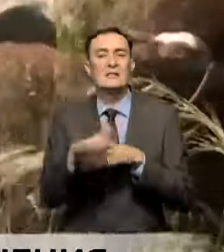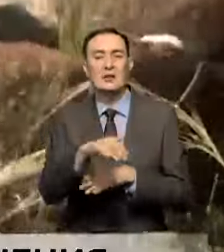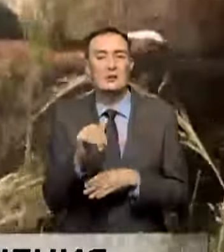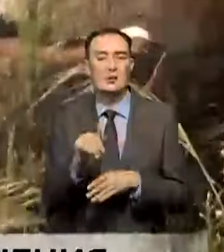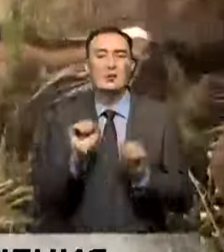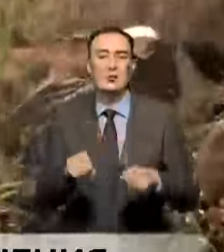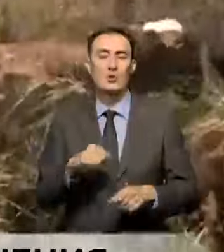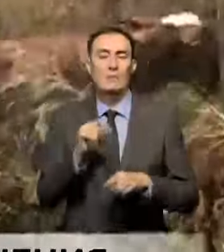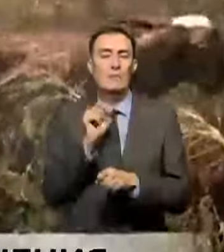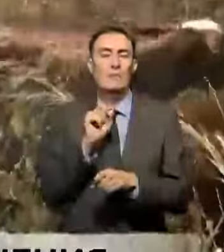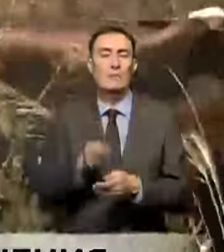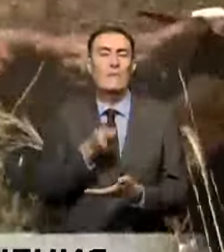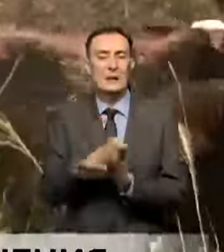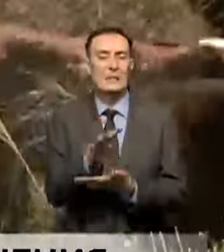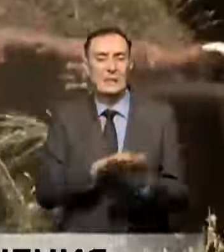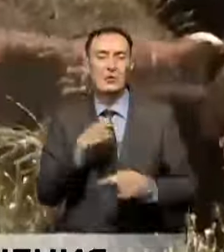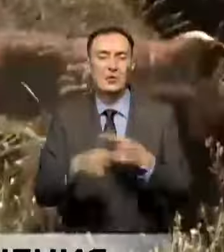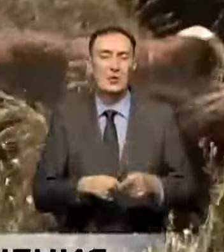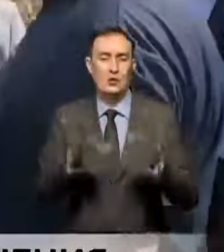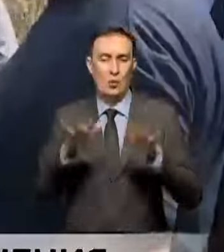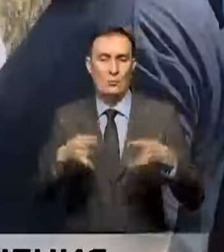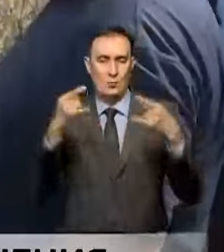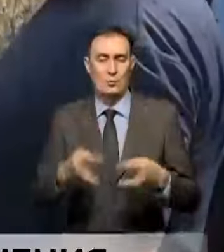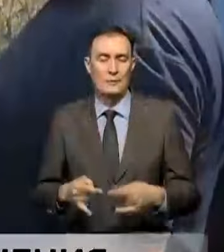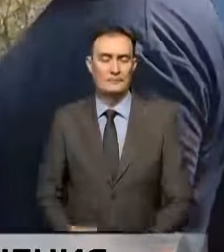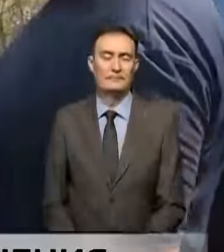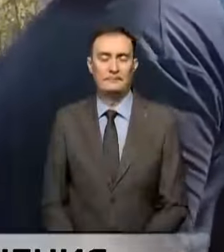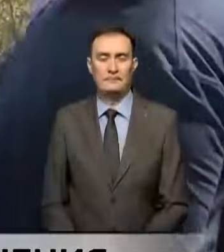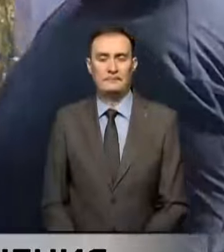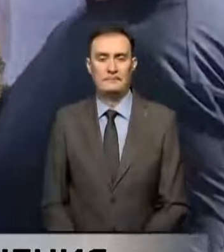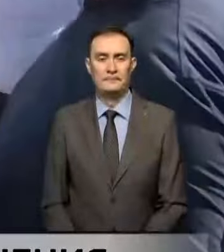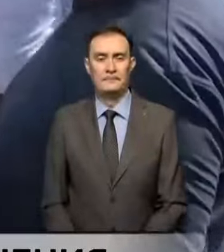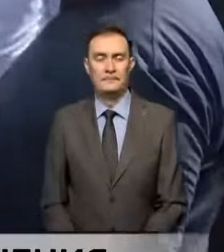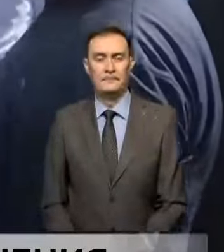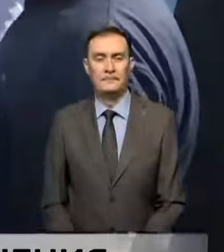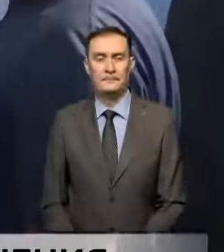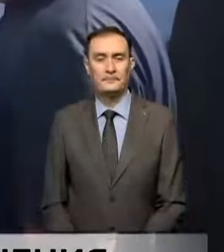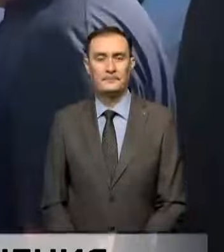выходить из дома. Вячеслав Петлугин и Жигер Бабаканов, Восточно-Казахстанская область, 24 KZ.